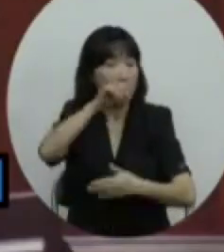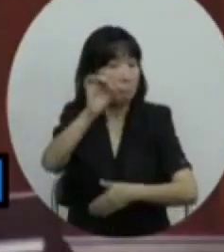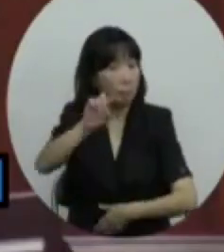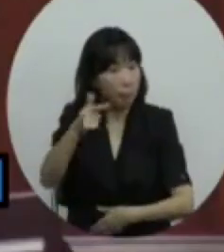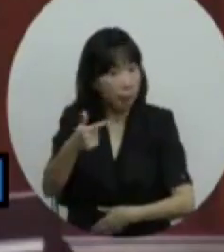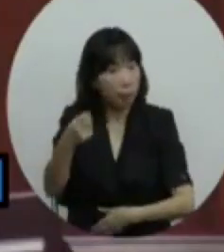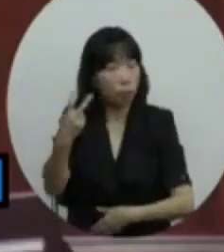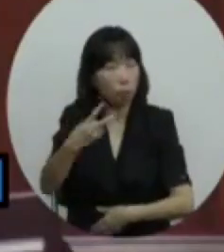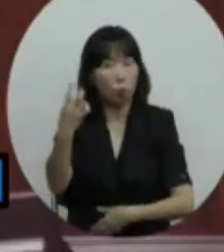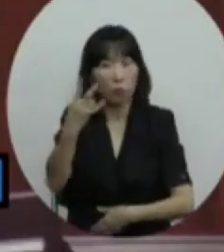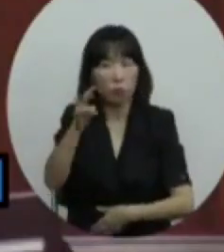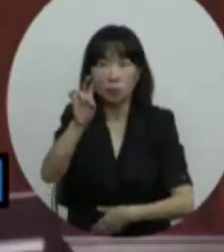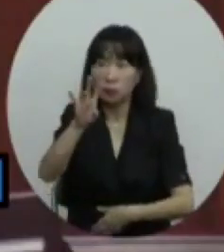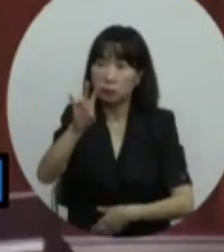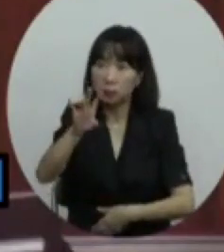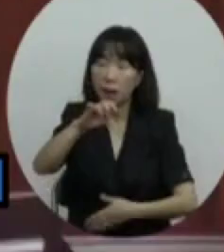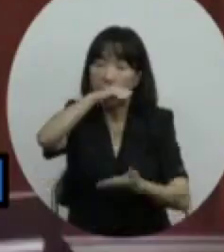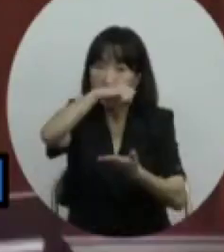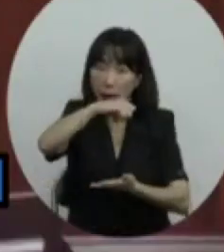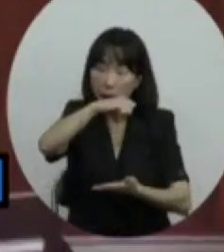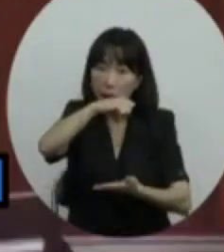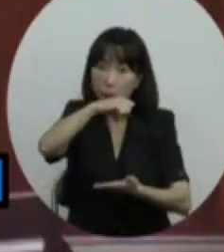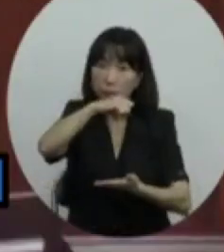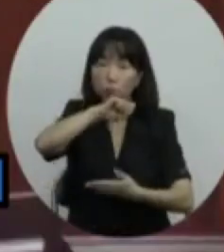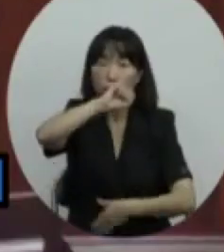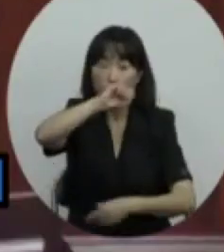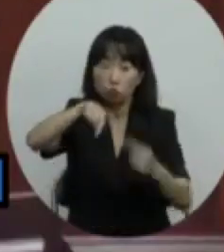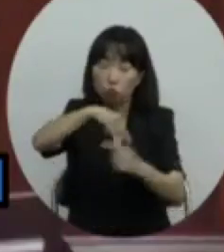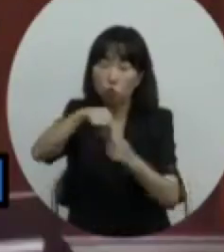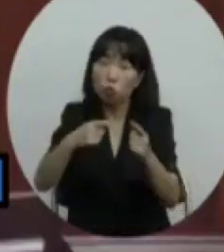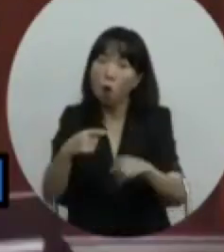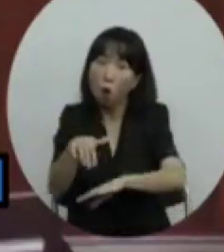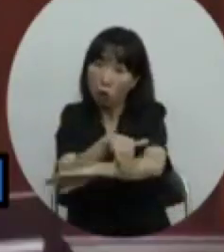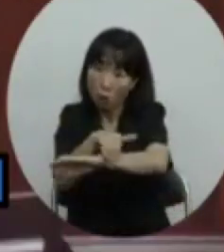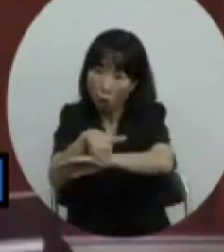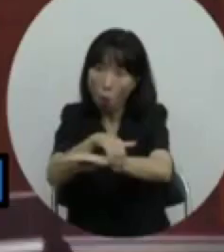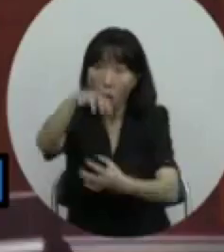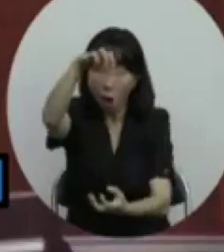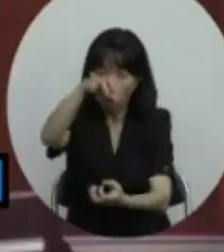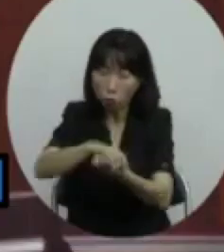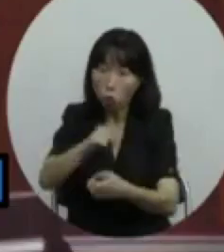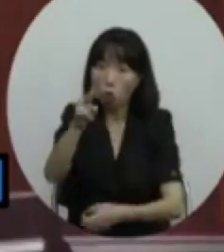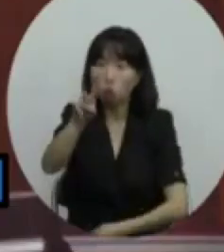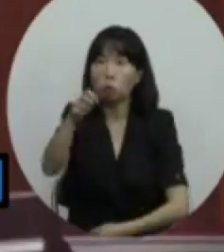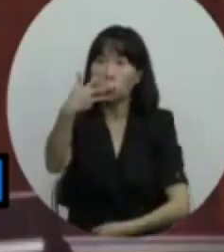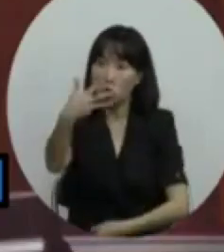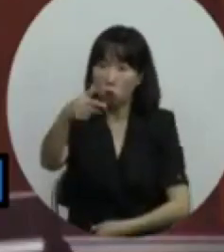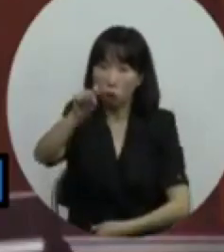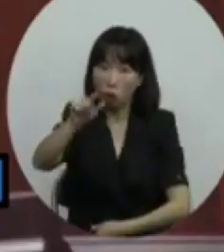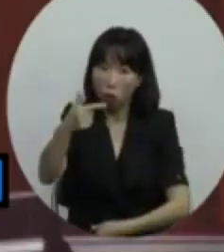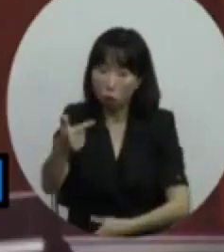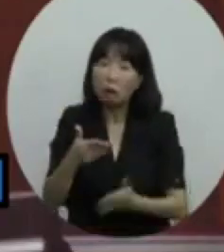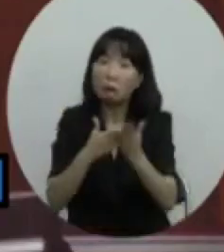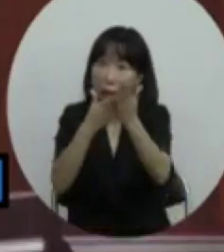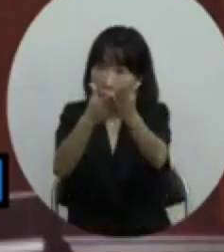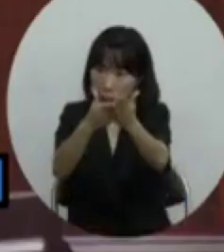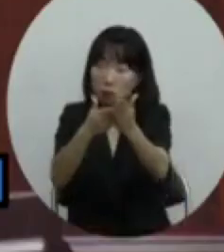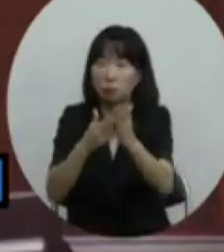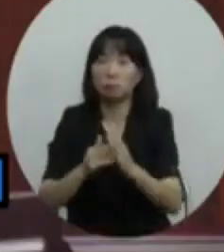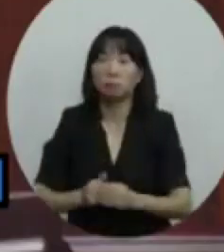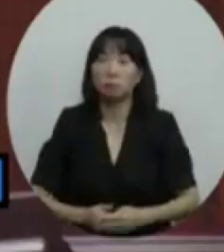2024년도 기금운용계획 변경안 등 총 28건의 안건을 제출하였습니다.